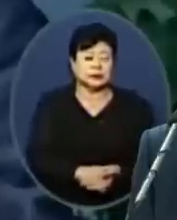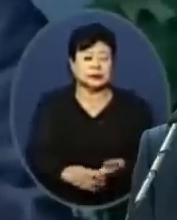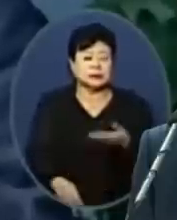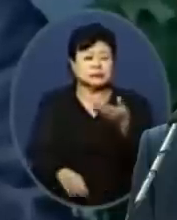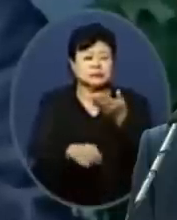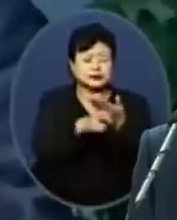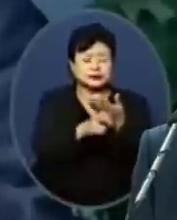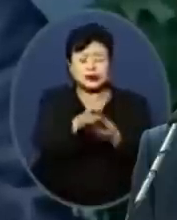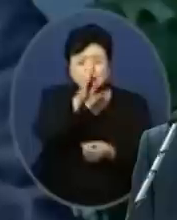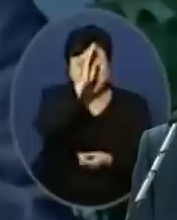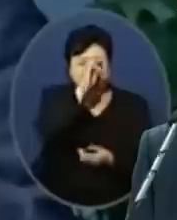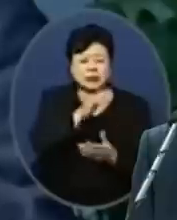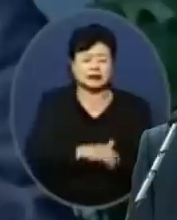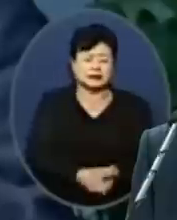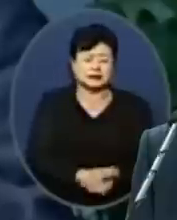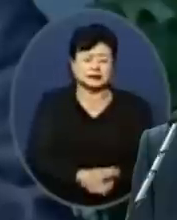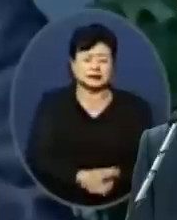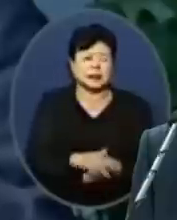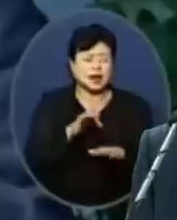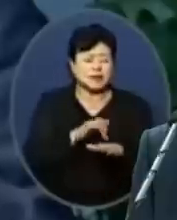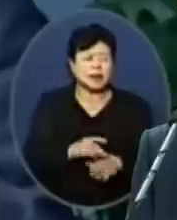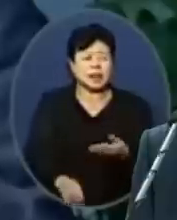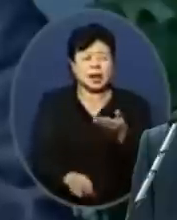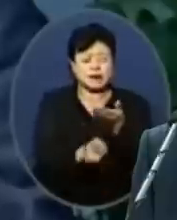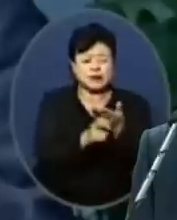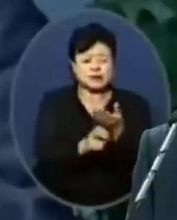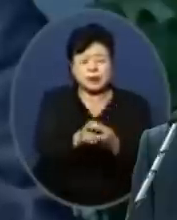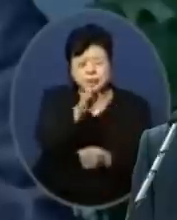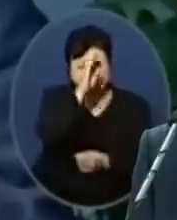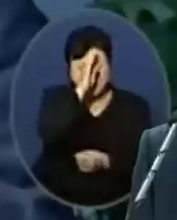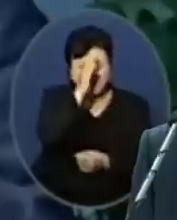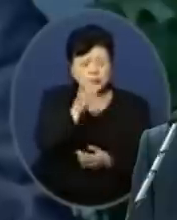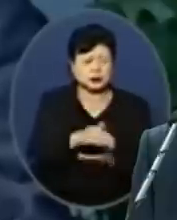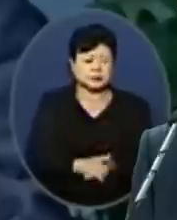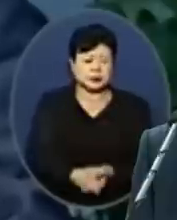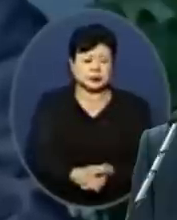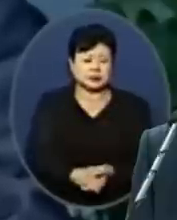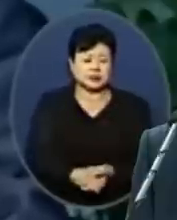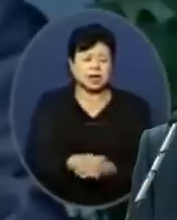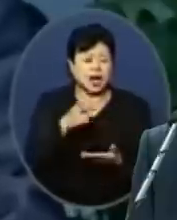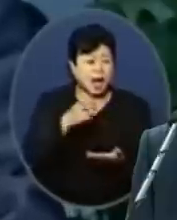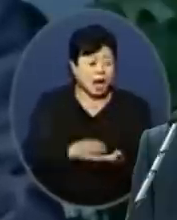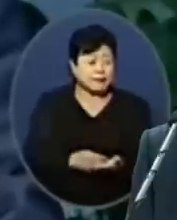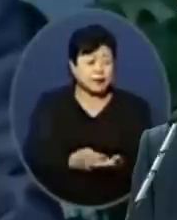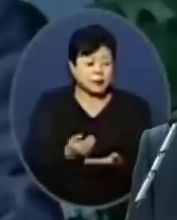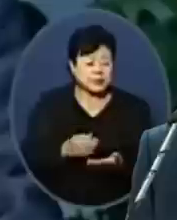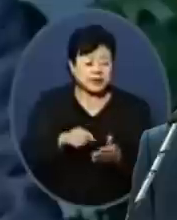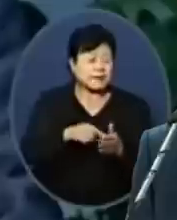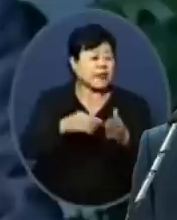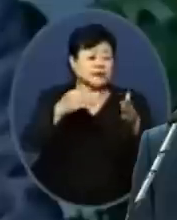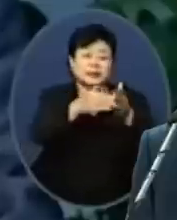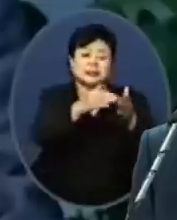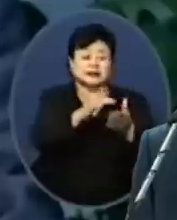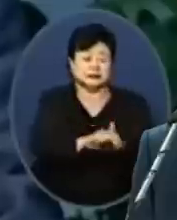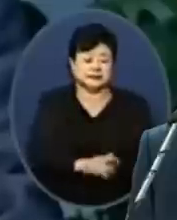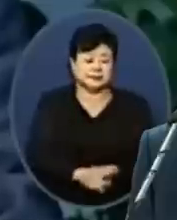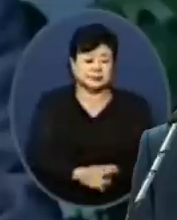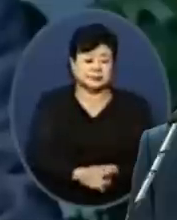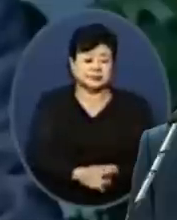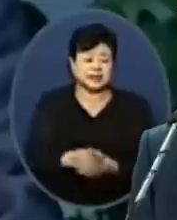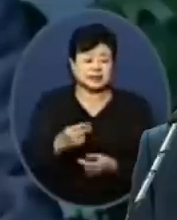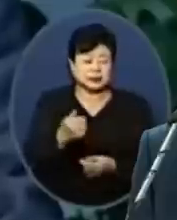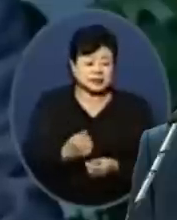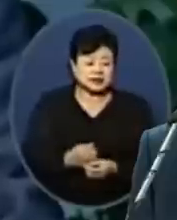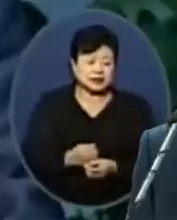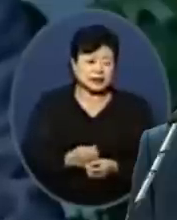불법한 병을 앓고 있는 것입니다. 마귀가 불법적으로 병을 들게 한 것입니다. 합법적으로는 이미 청산된 병인 것입니다. 2000년